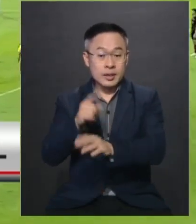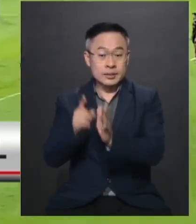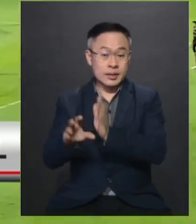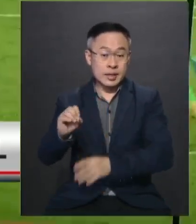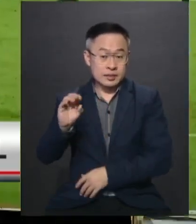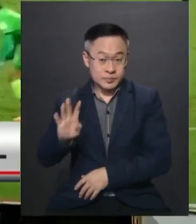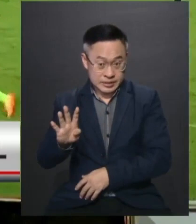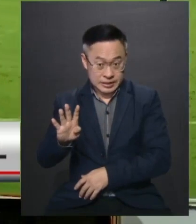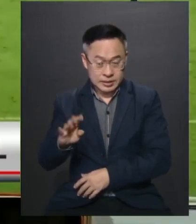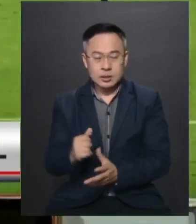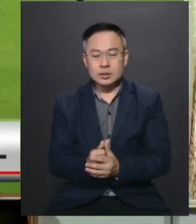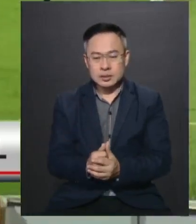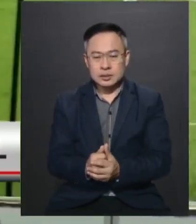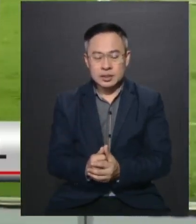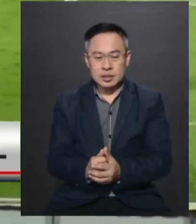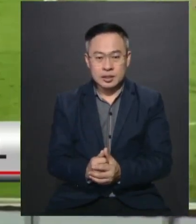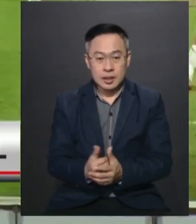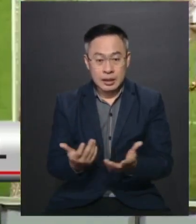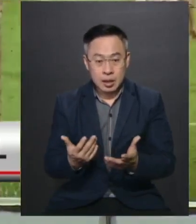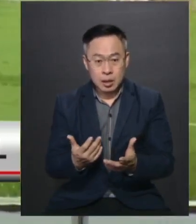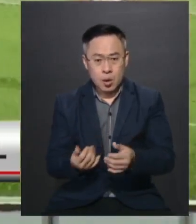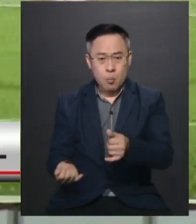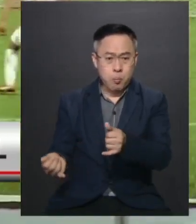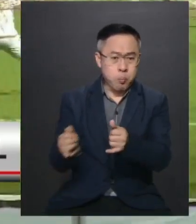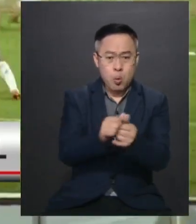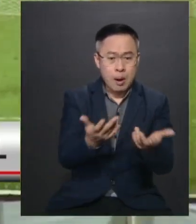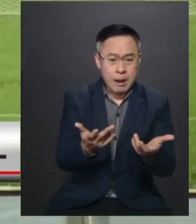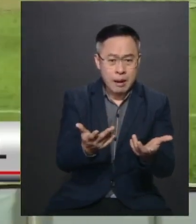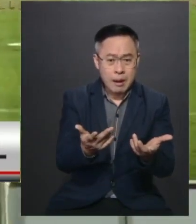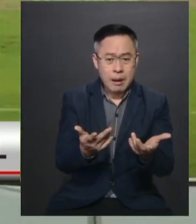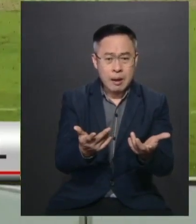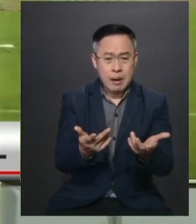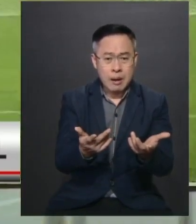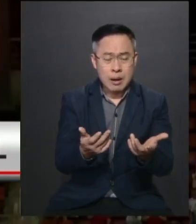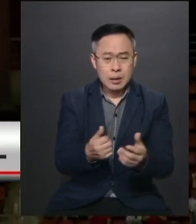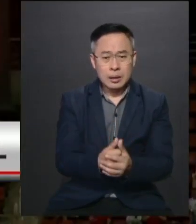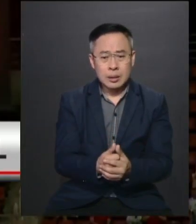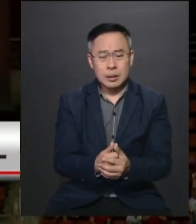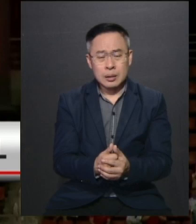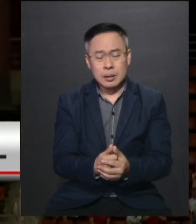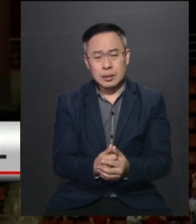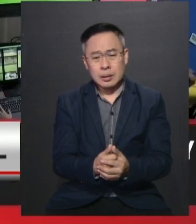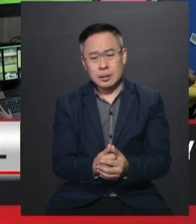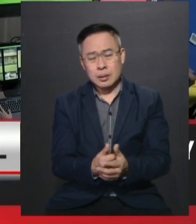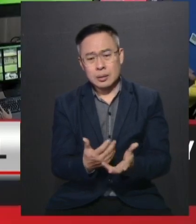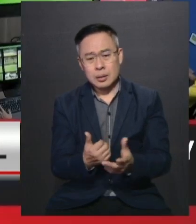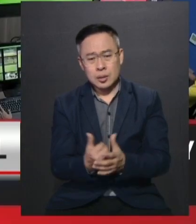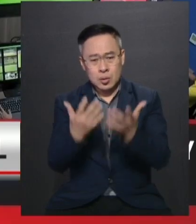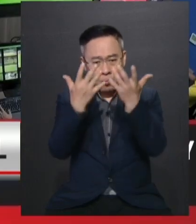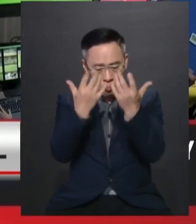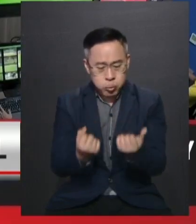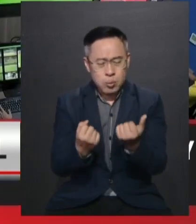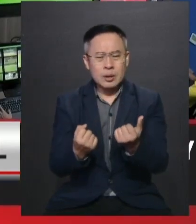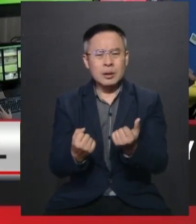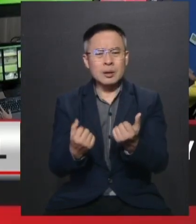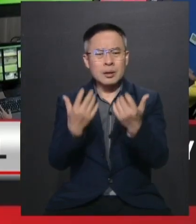จังหวะนี้นาที 70ครับภาพตัดมาอีกทีนึงดูฮะสินทวีชัยอีกแล้วก็คือช้ากว่า Wonderหลุยส์ครับไปรวบเขาในกรอบเขต